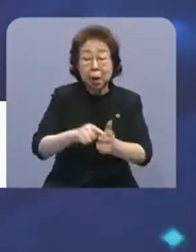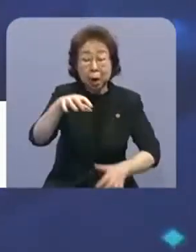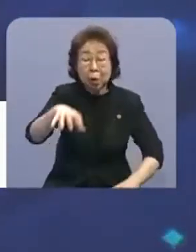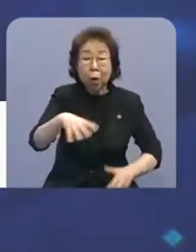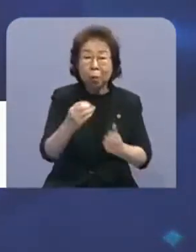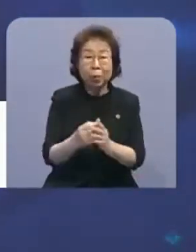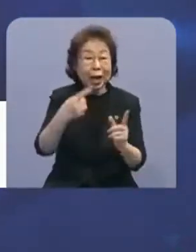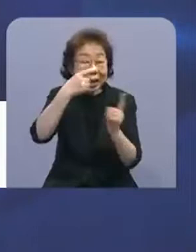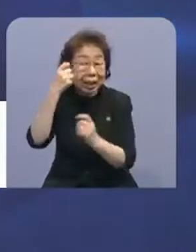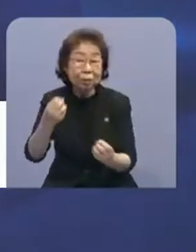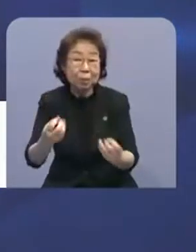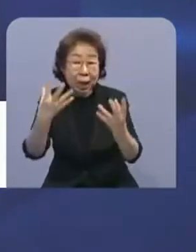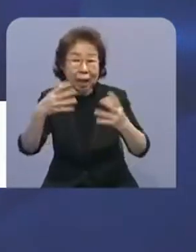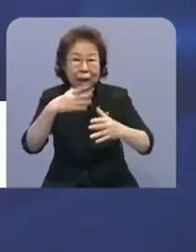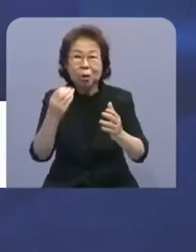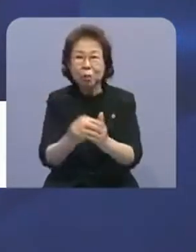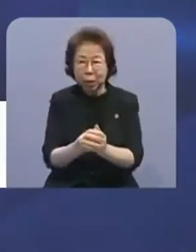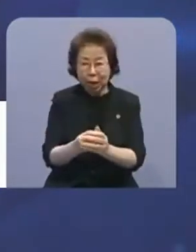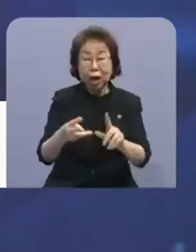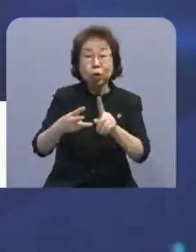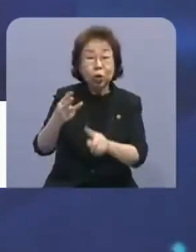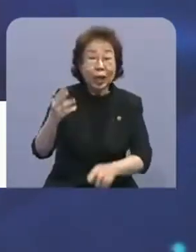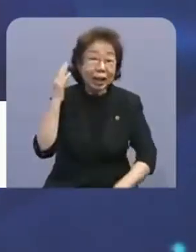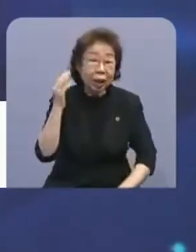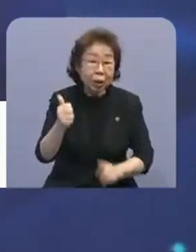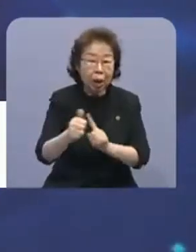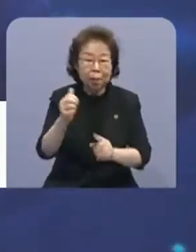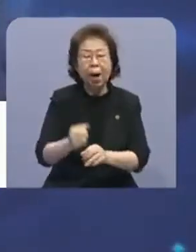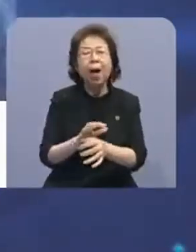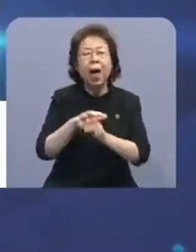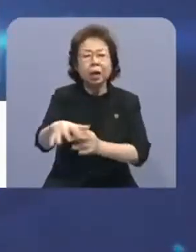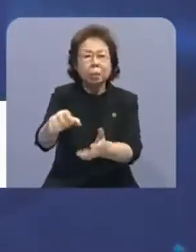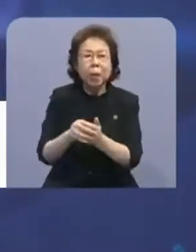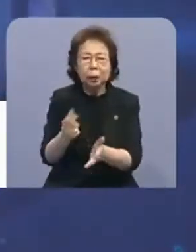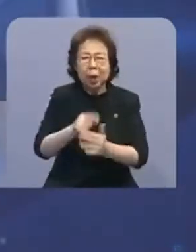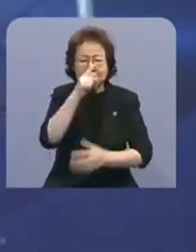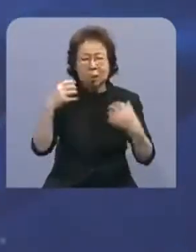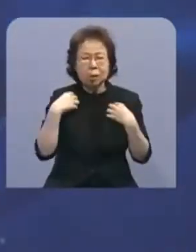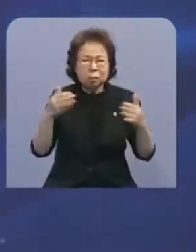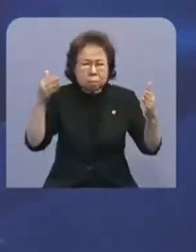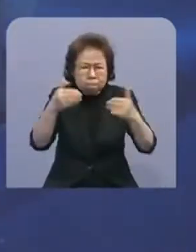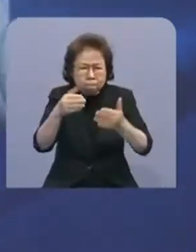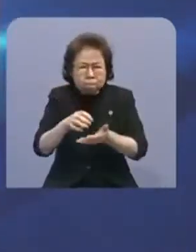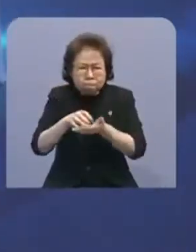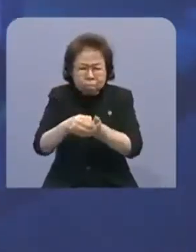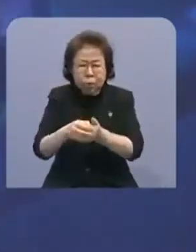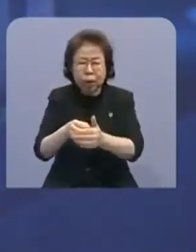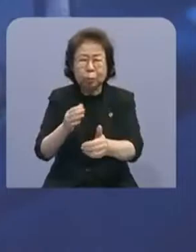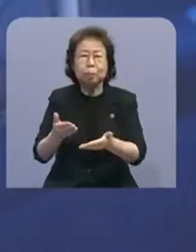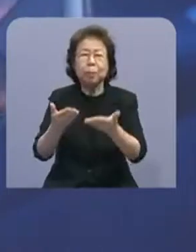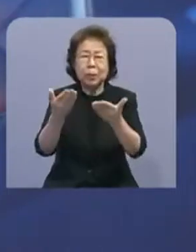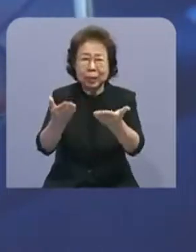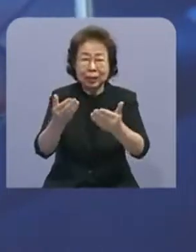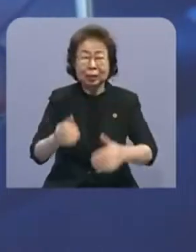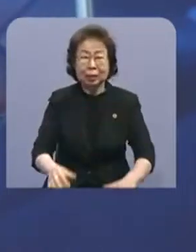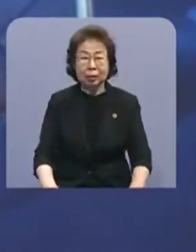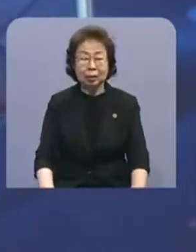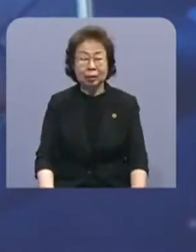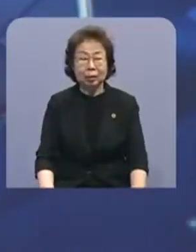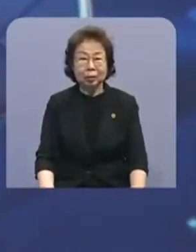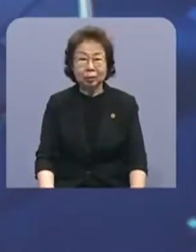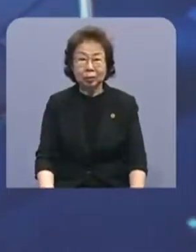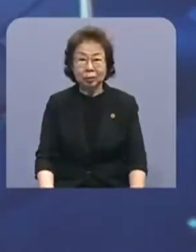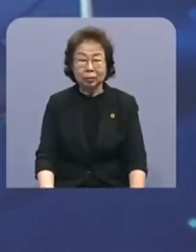열린 기념식에서 윤 대통령은 엑스포 유치에 정부 역량을 총 결집하겠다고 밝혔습니다. 보도에 김기혜